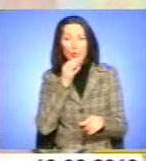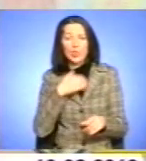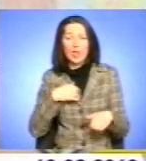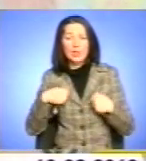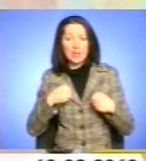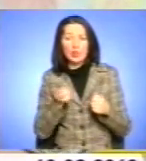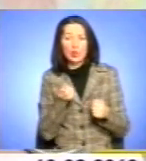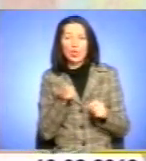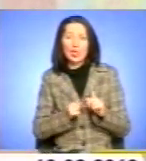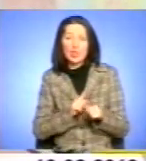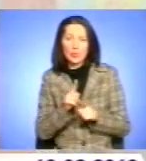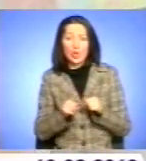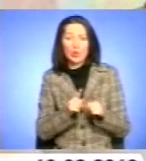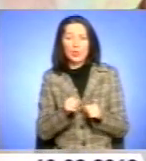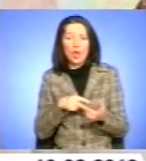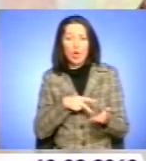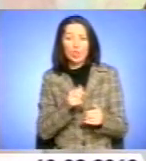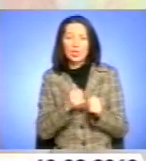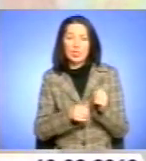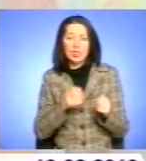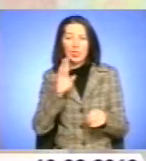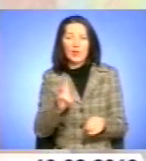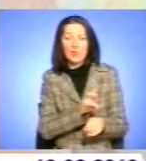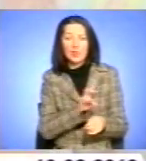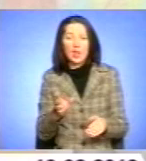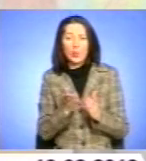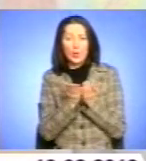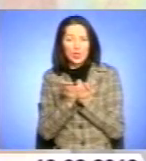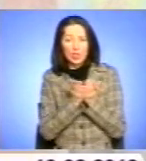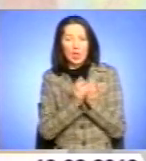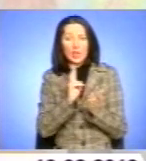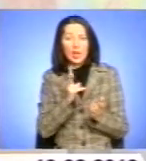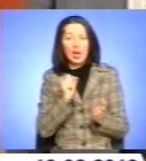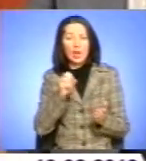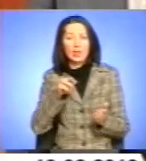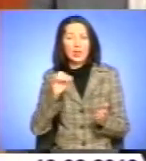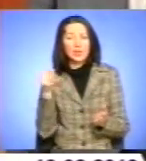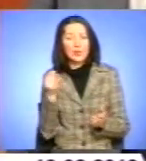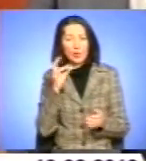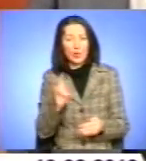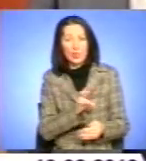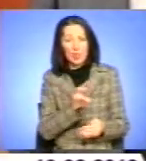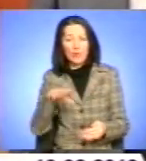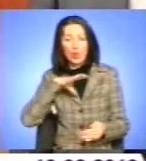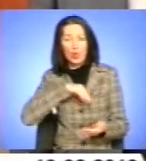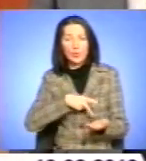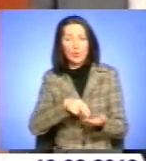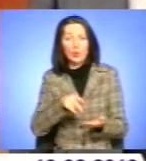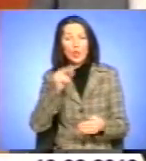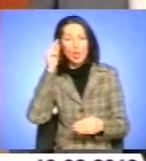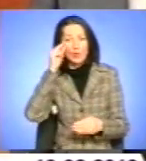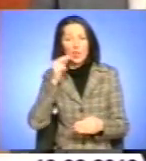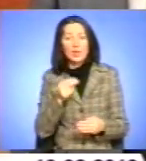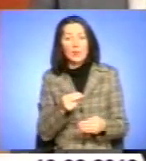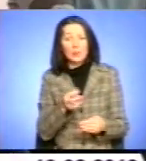трошки змінюватися, ходити частіше до церкви, читати катехизм, історію церкви. Духовний підхід до навчання привабив у заклад